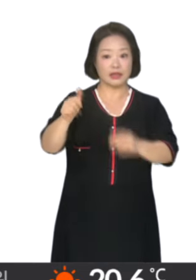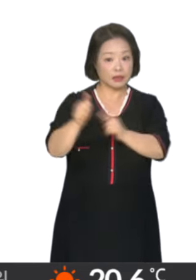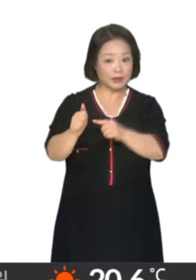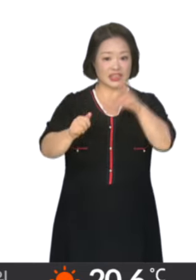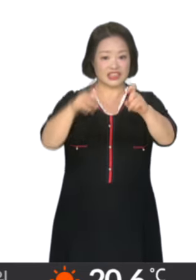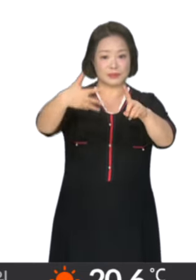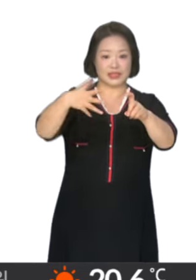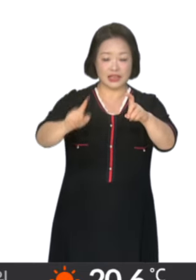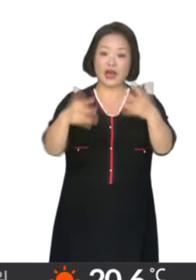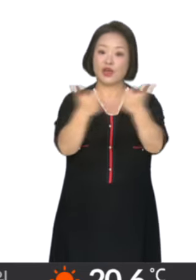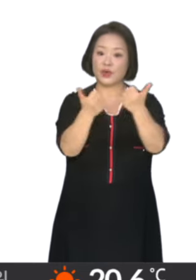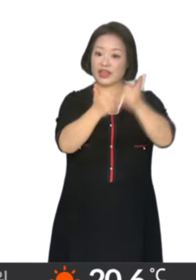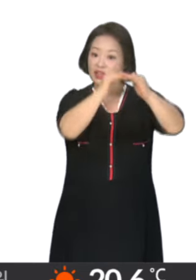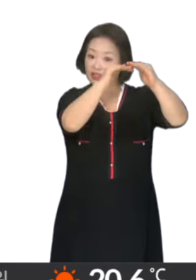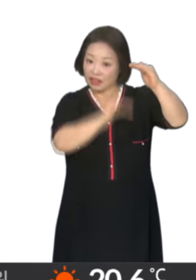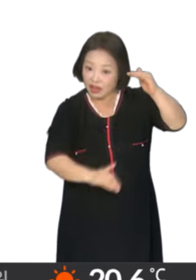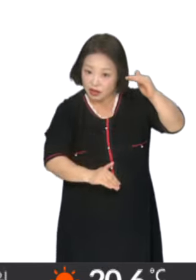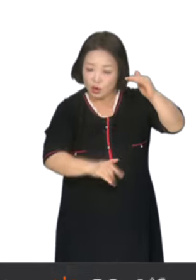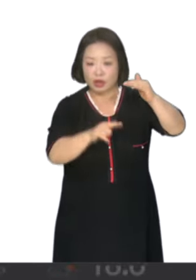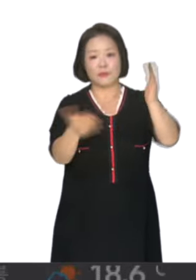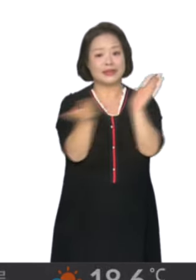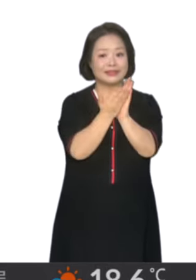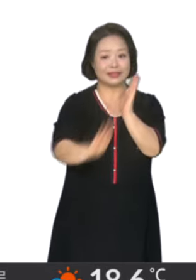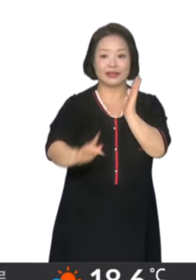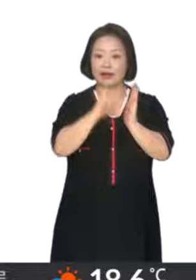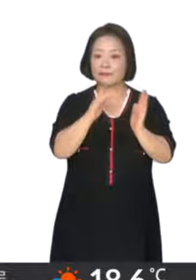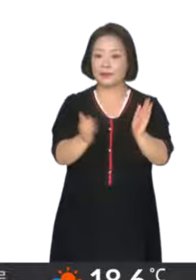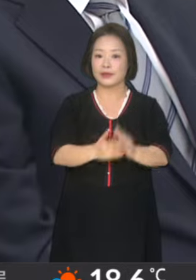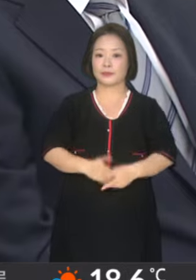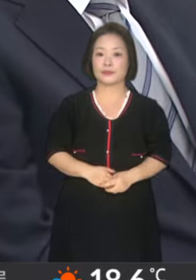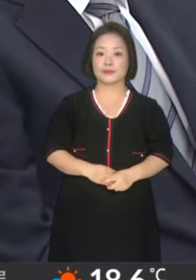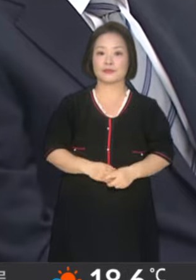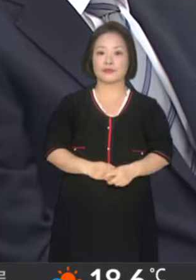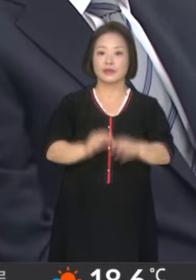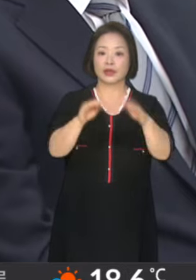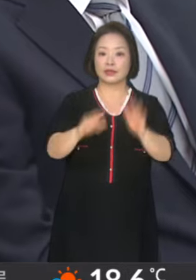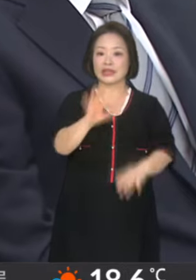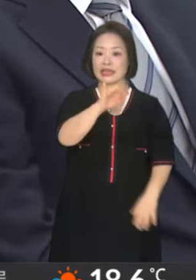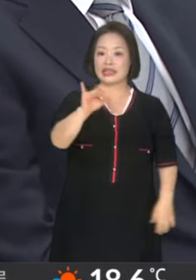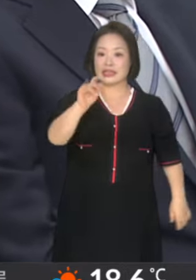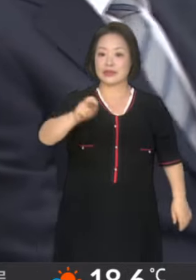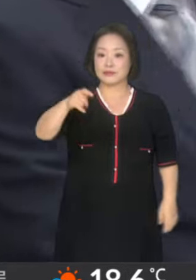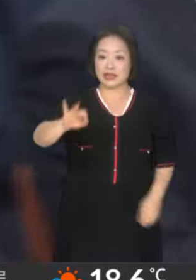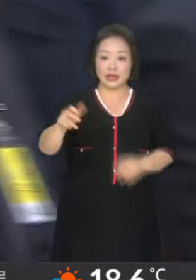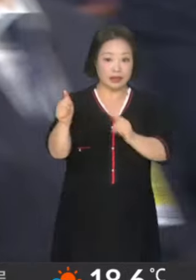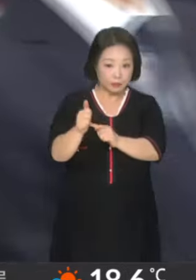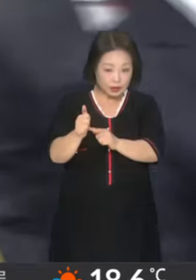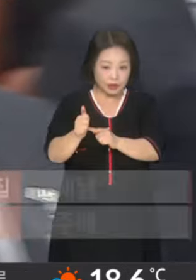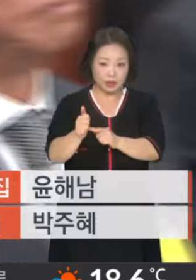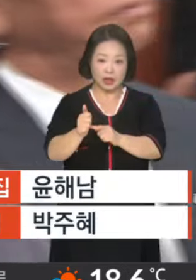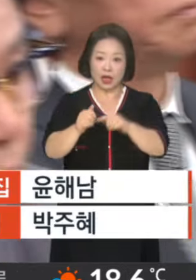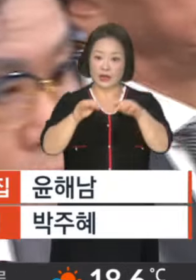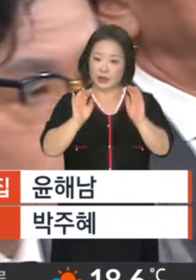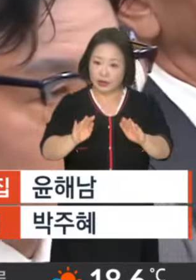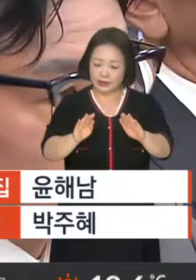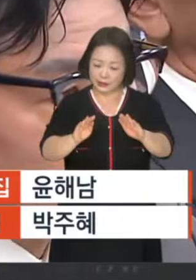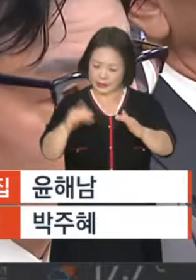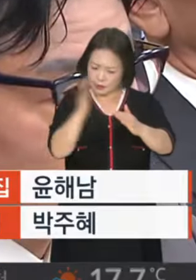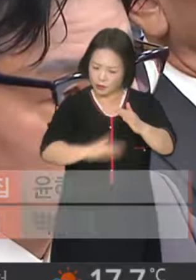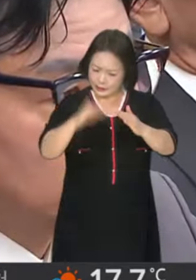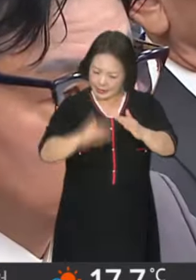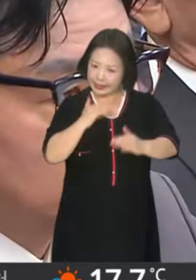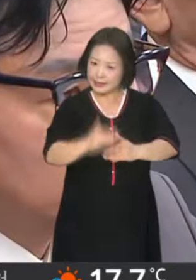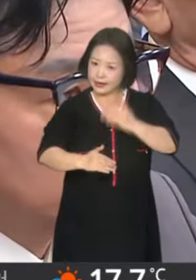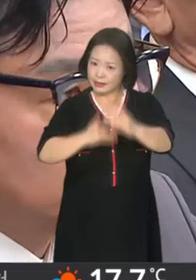11차 전강위 회의 자체가 성립이 안 된다는 지적도 나왔습니다. 이임생 이사가 투명한 절차에 따라 홍 감독을 선임했는지에